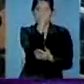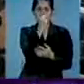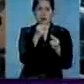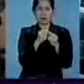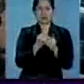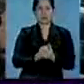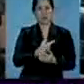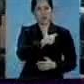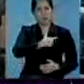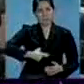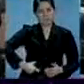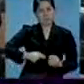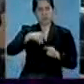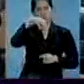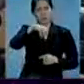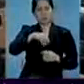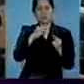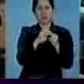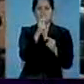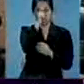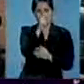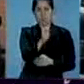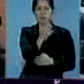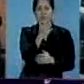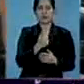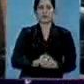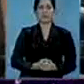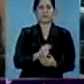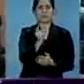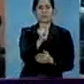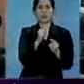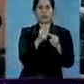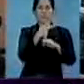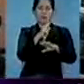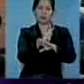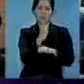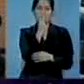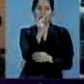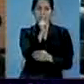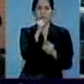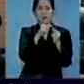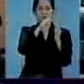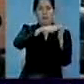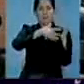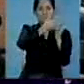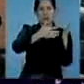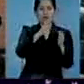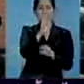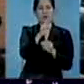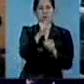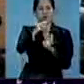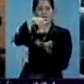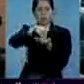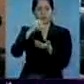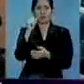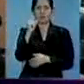พระบรมเดชานุภาพท่านประธานลองดูดิครับแผนผังของสอช.แสดงเครือข่าย